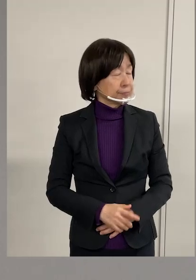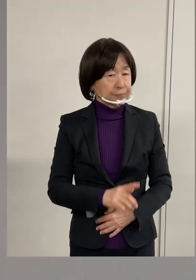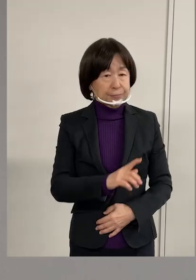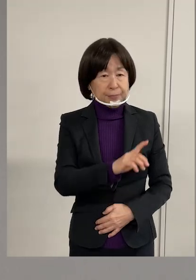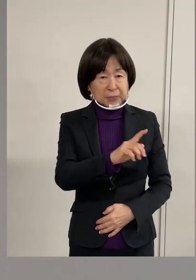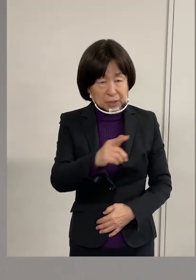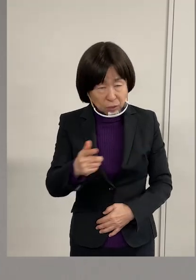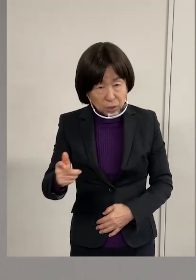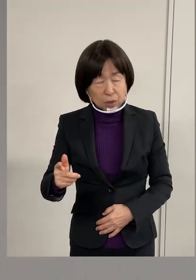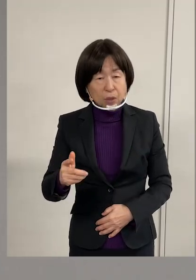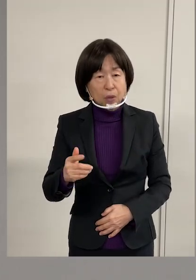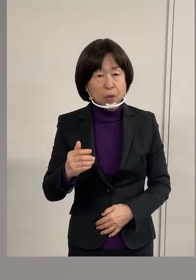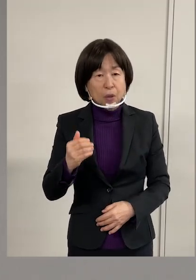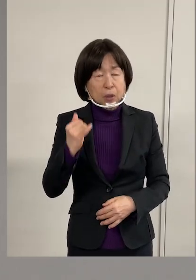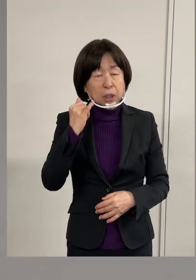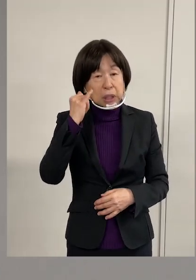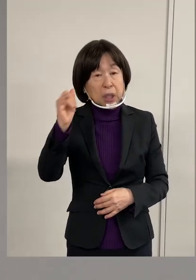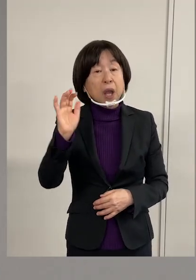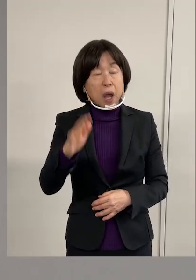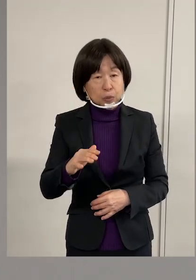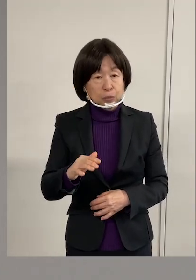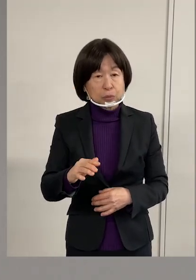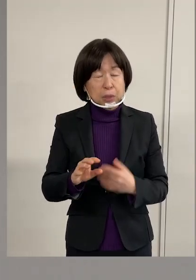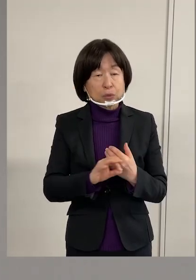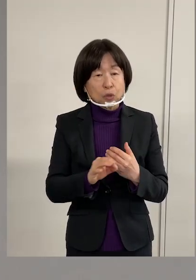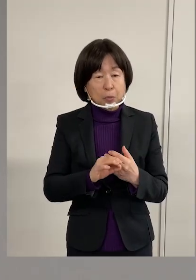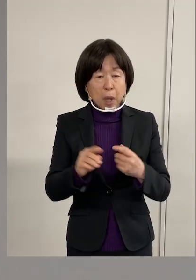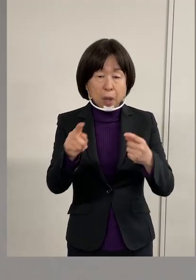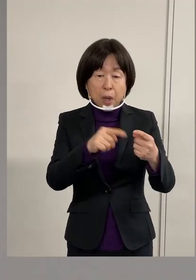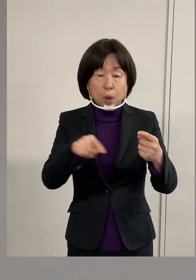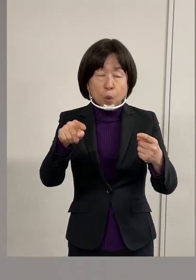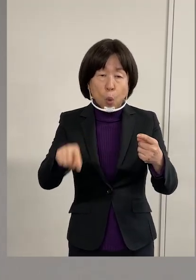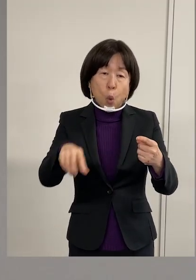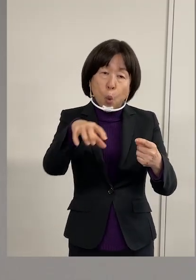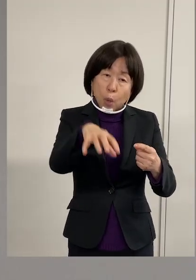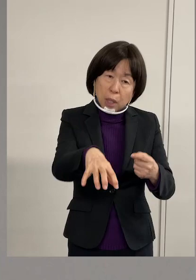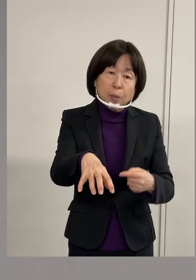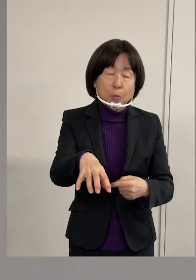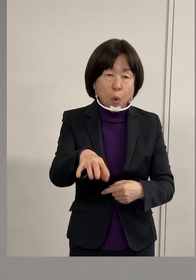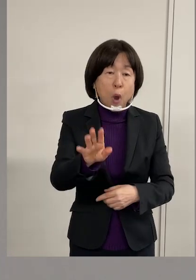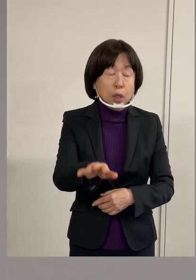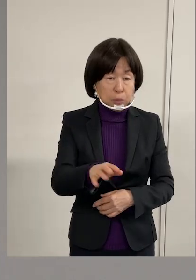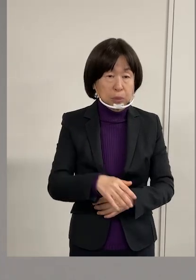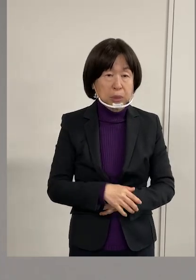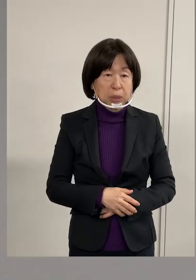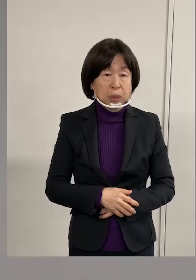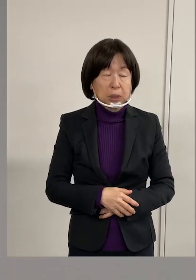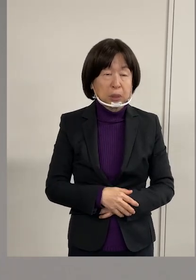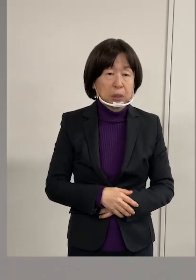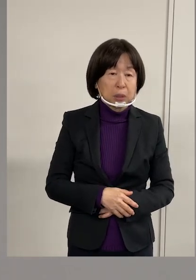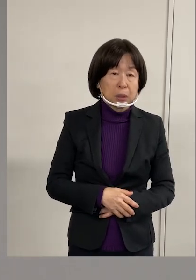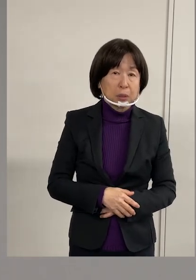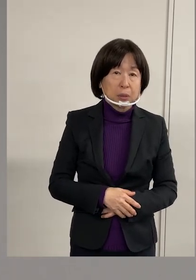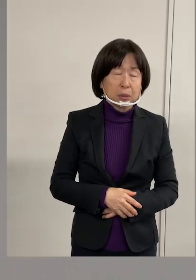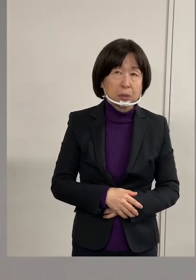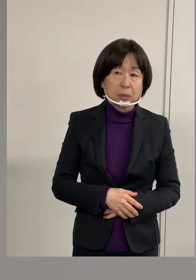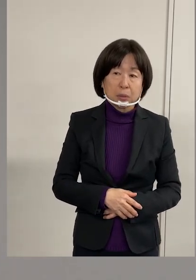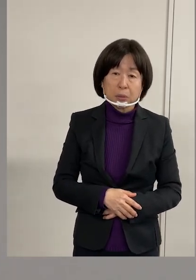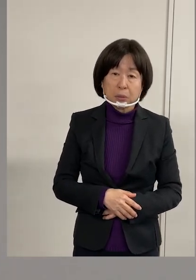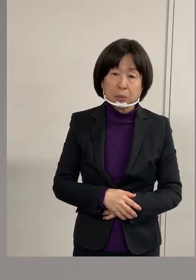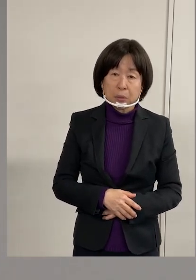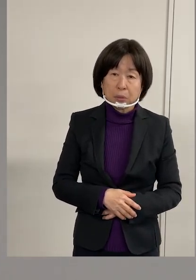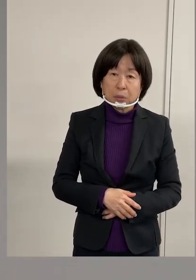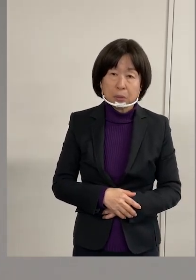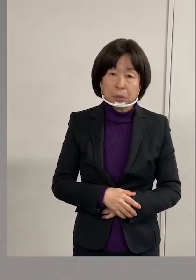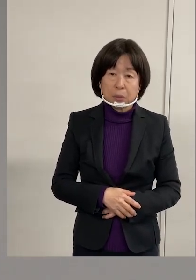なりますけど、あそこ公園にっていう話もあるんですが、丸の内独地がこの3月末にもオープンします。現状見ていただいた